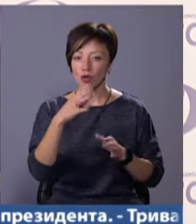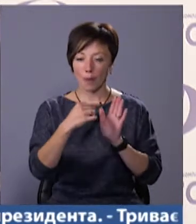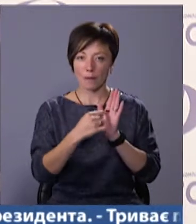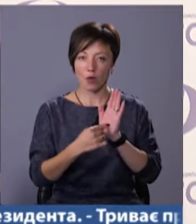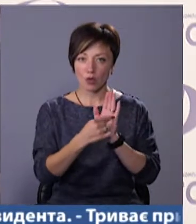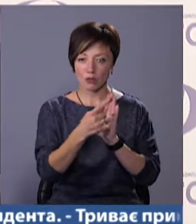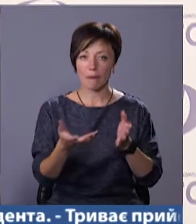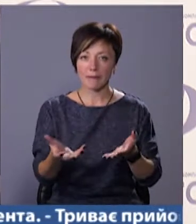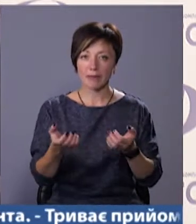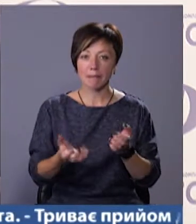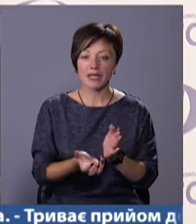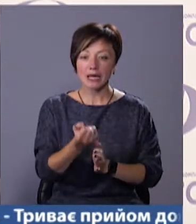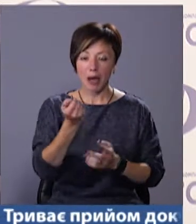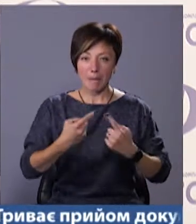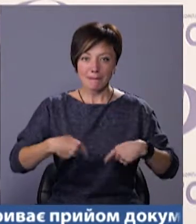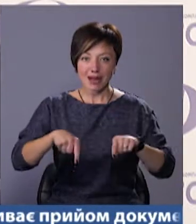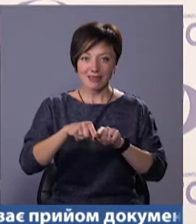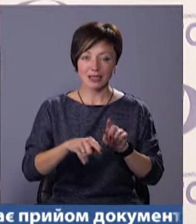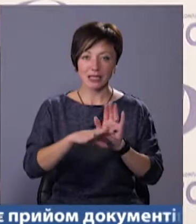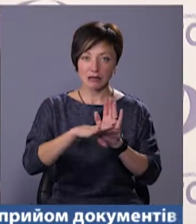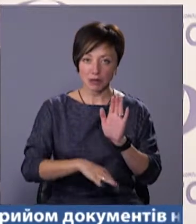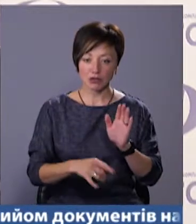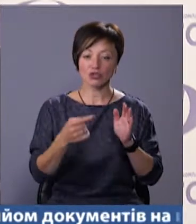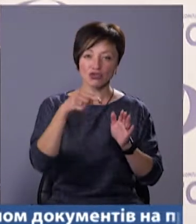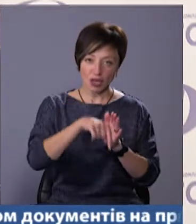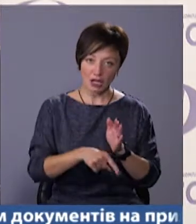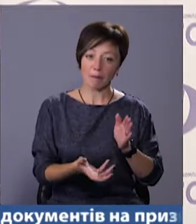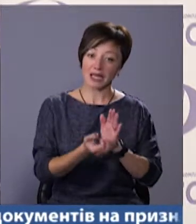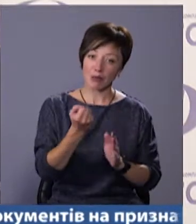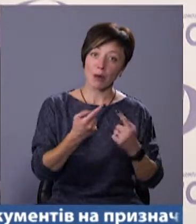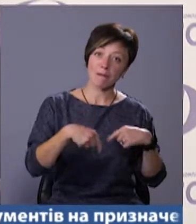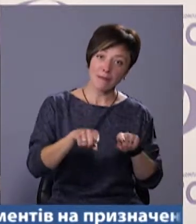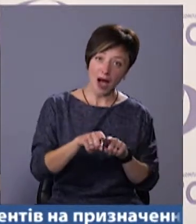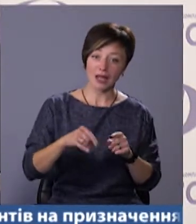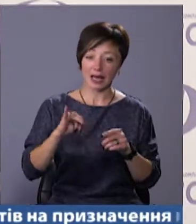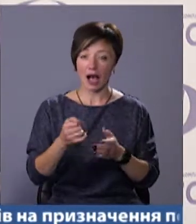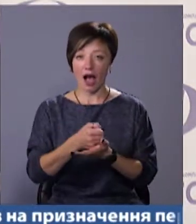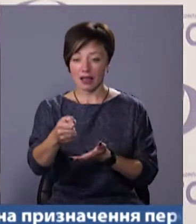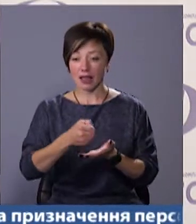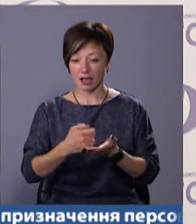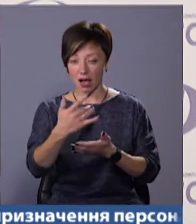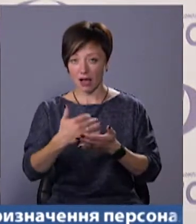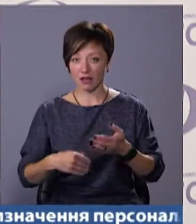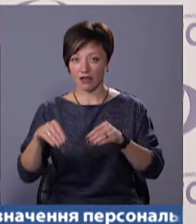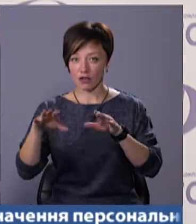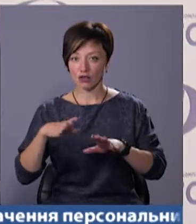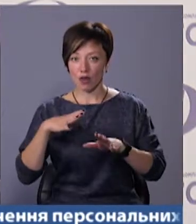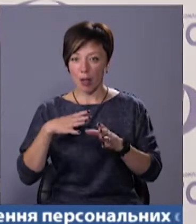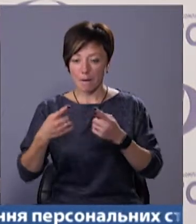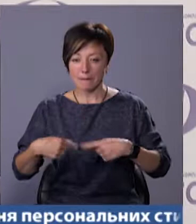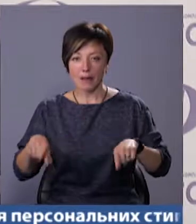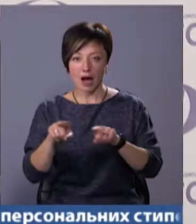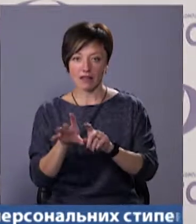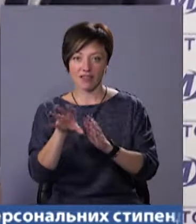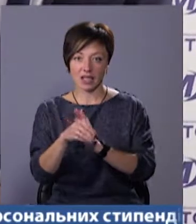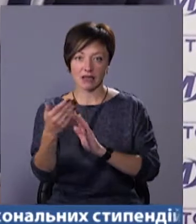вона підтримує певний партійний список. Це означає, що вона підтримує і партію, і відповідну послідовність кандидатів, яка вирішена була партією, яка внесена вже в